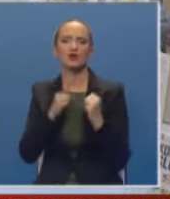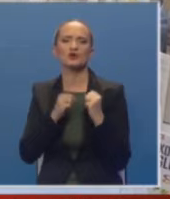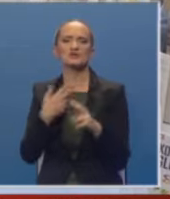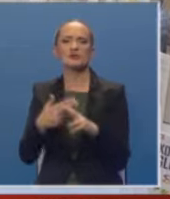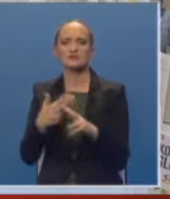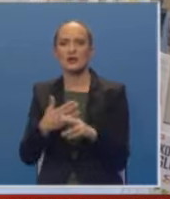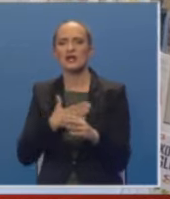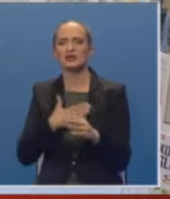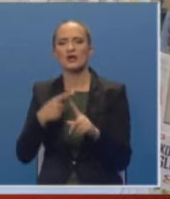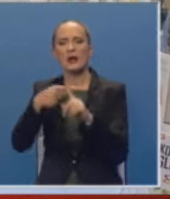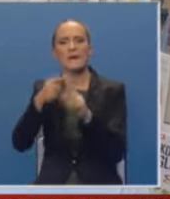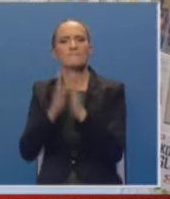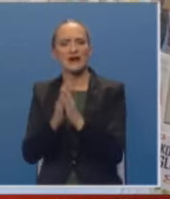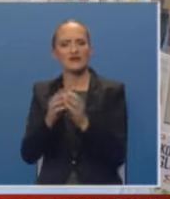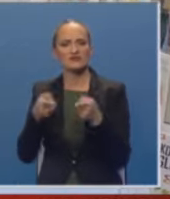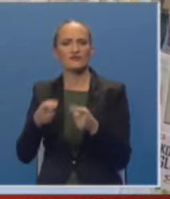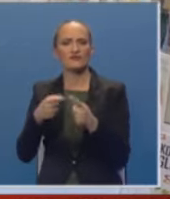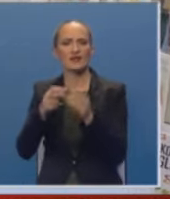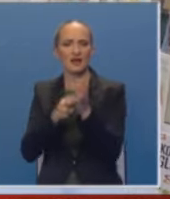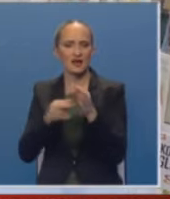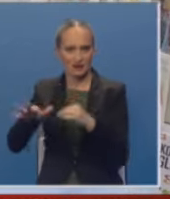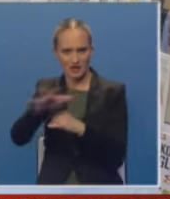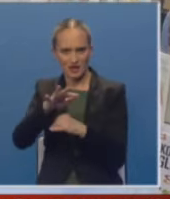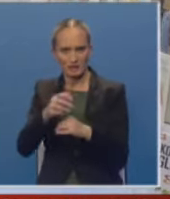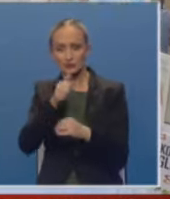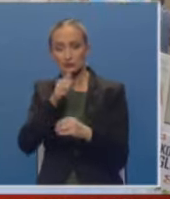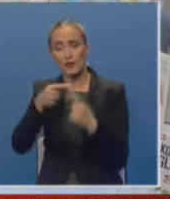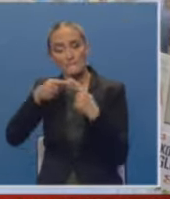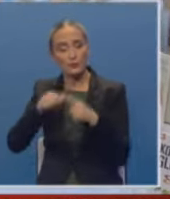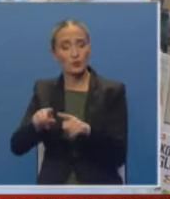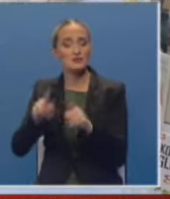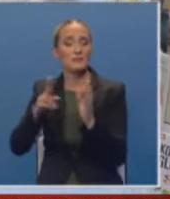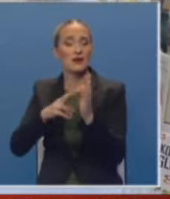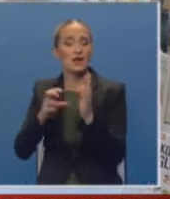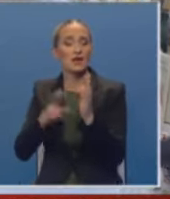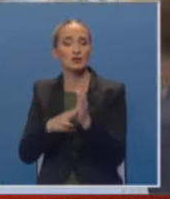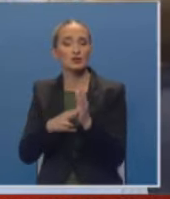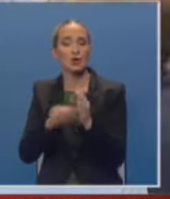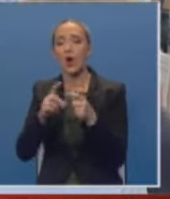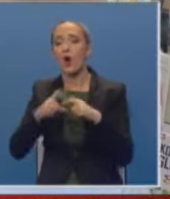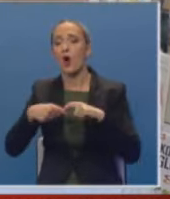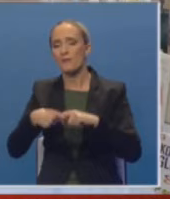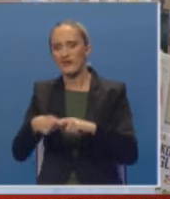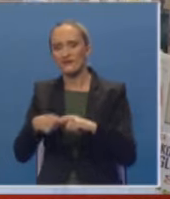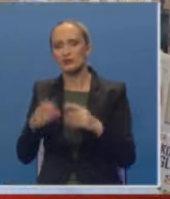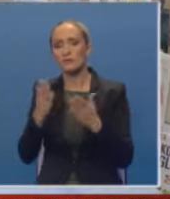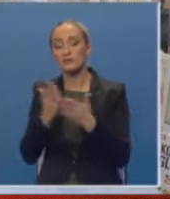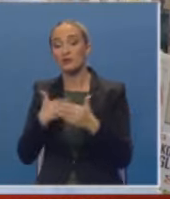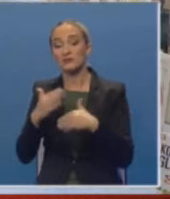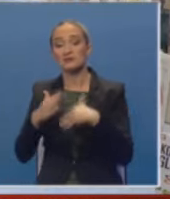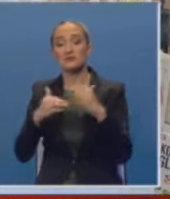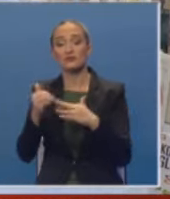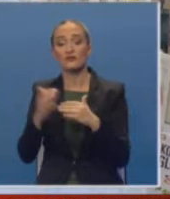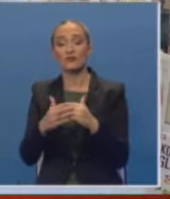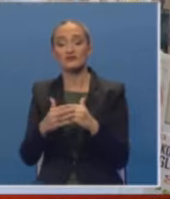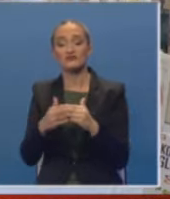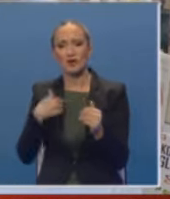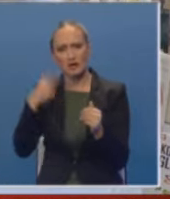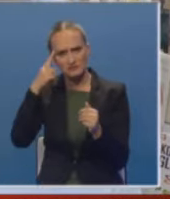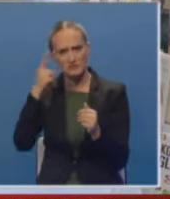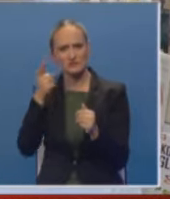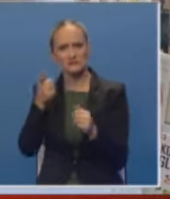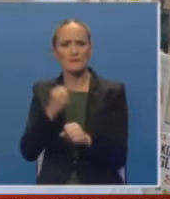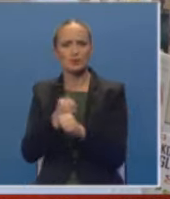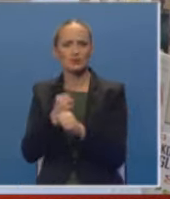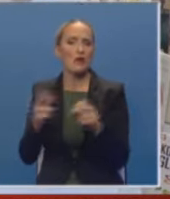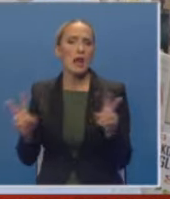naših manastira ovdje u krajini, što na poseban način obavezuje, i bilo je zadovoljstvo jer mi se čini da smo taj